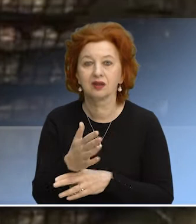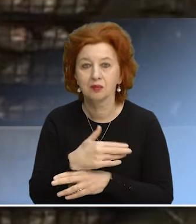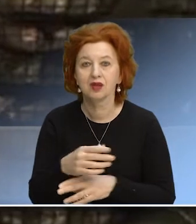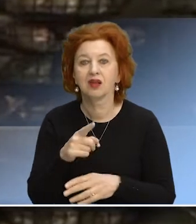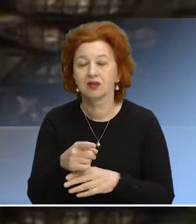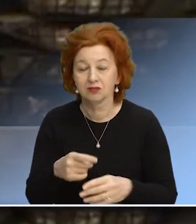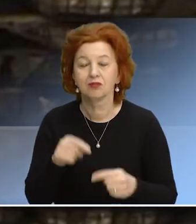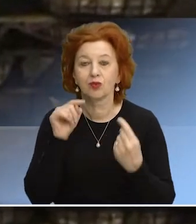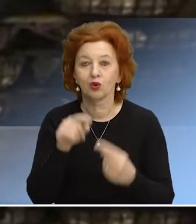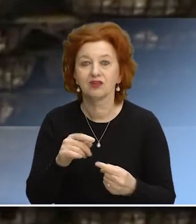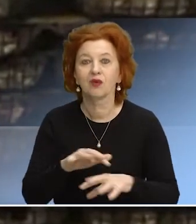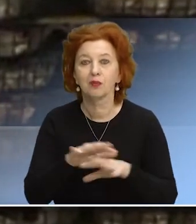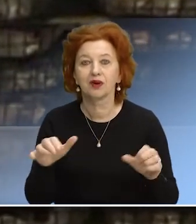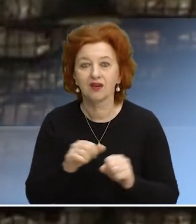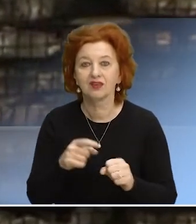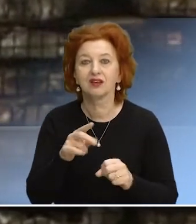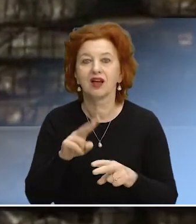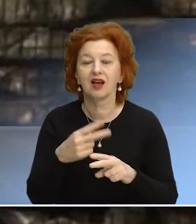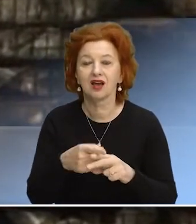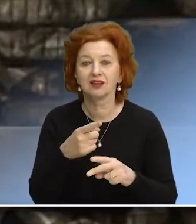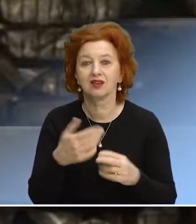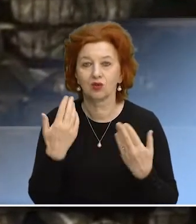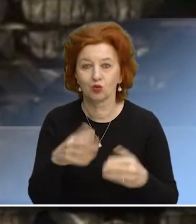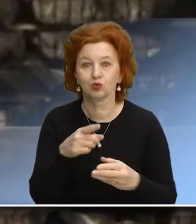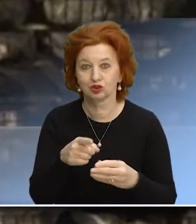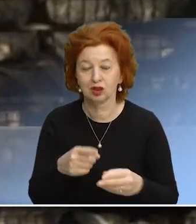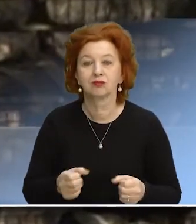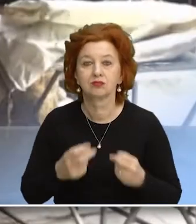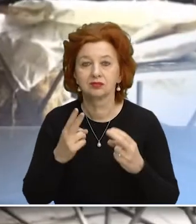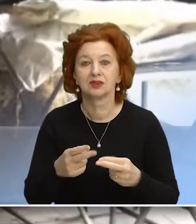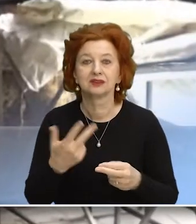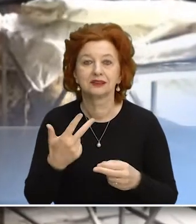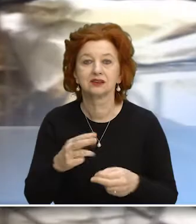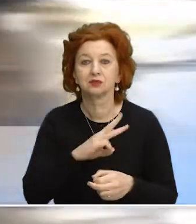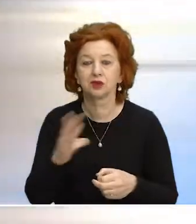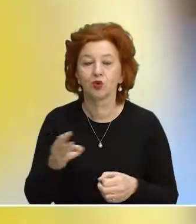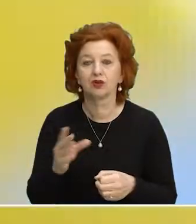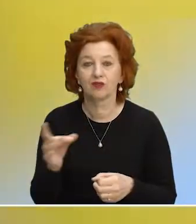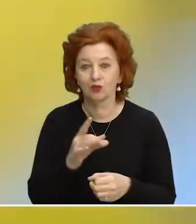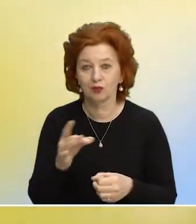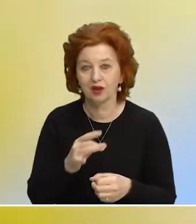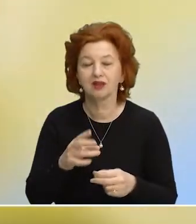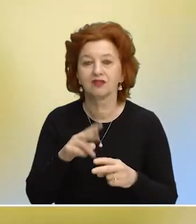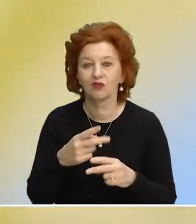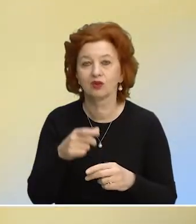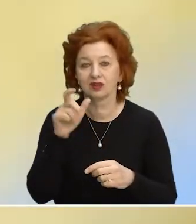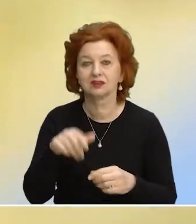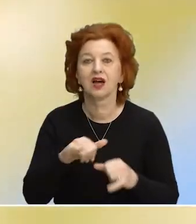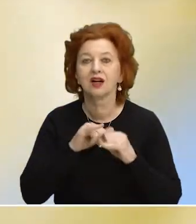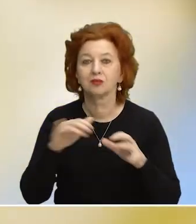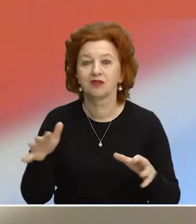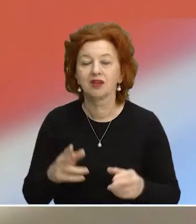В результате противоправной деятельности причинен ущерб на общую сумму порядка 30 миллионов рублей. На сегодня одним